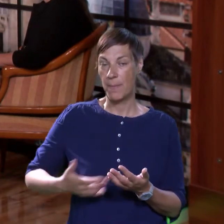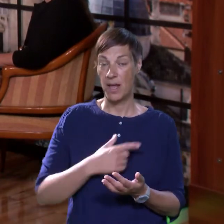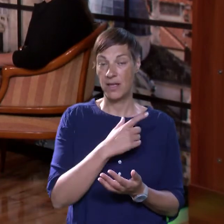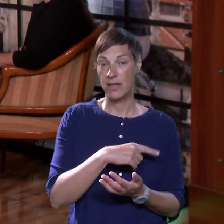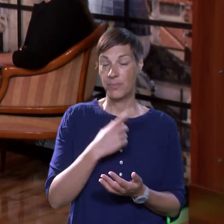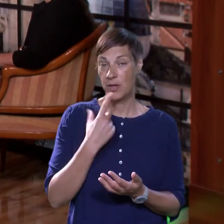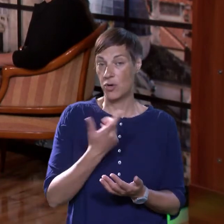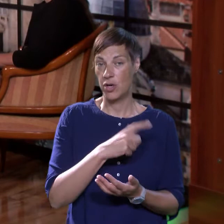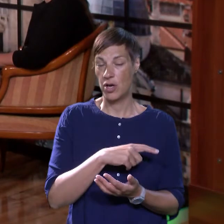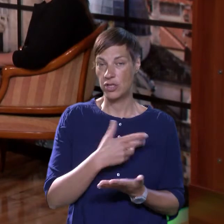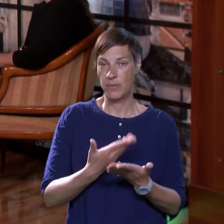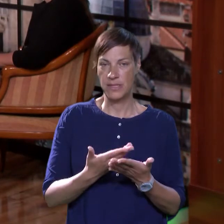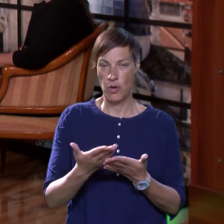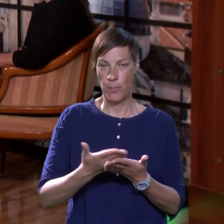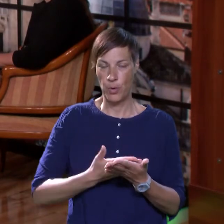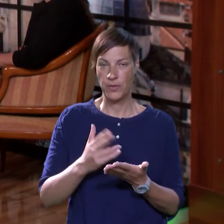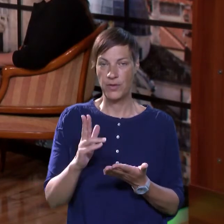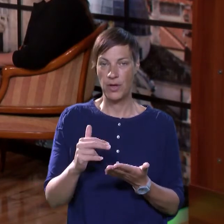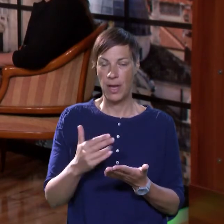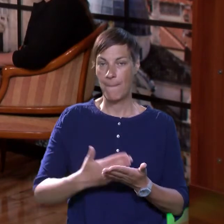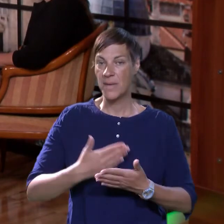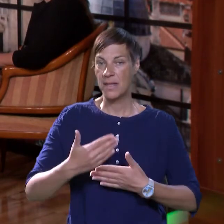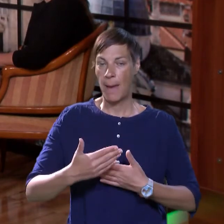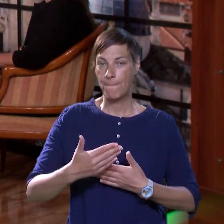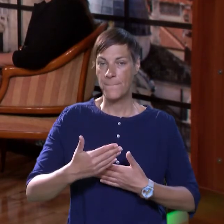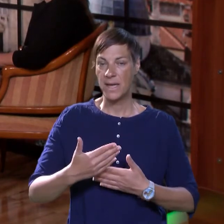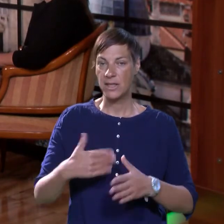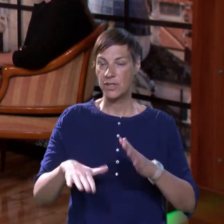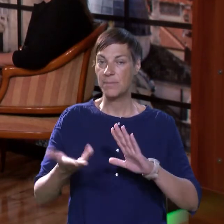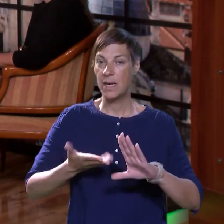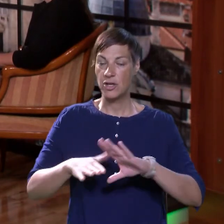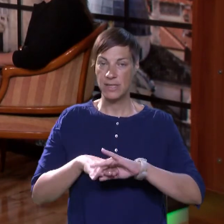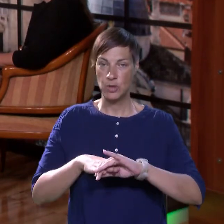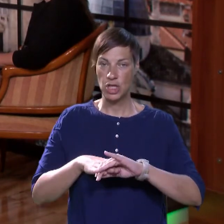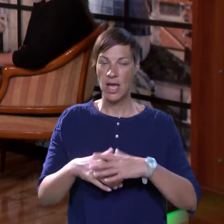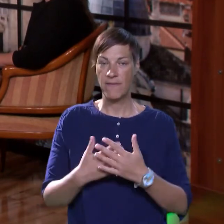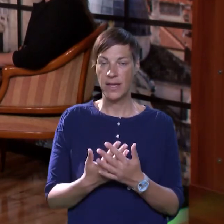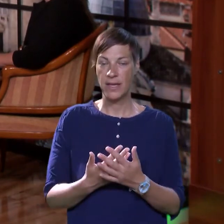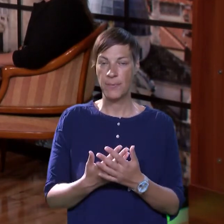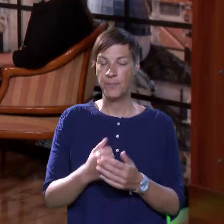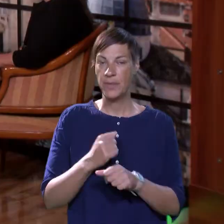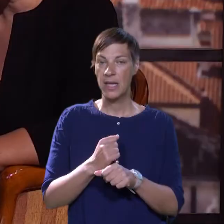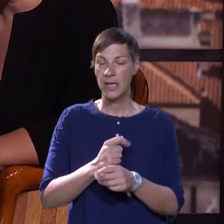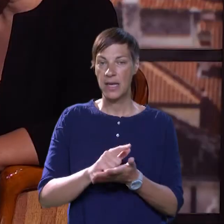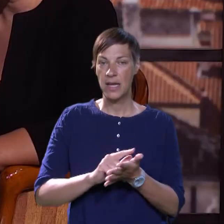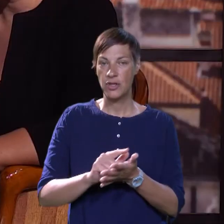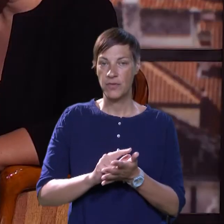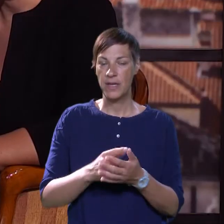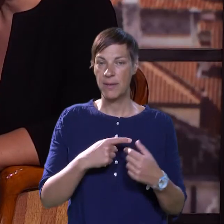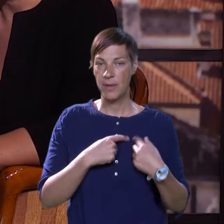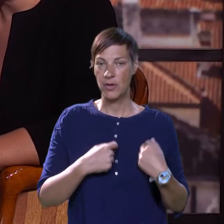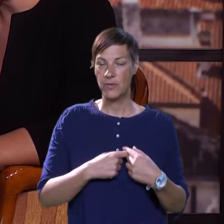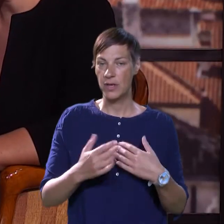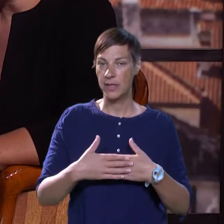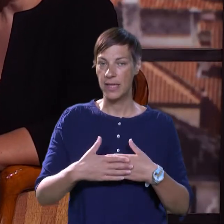osoba, odnosno bilo koja osoba koja dođe s tom potvrdom, imati prednost prilikom zapošljavanja. Radno vrijeme kod volontera